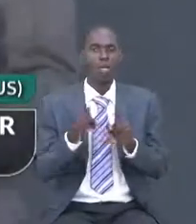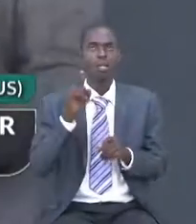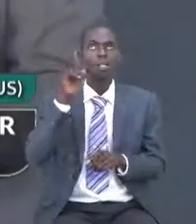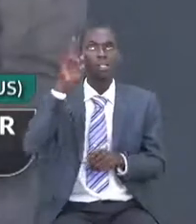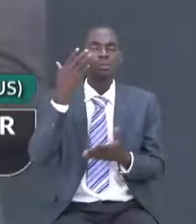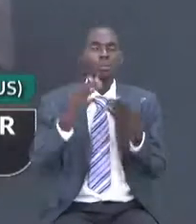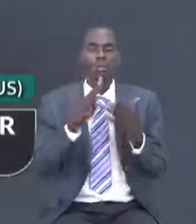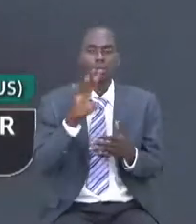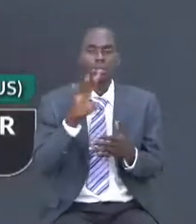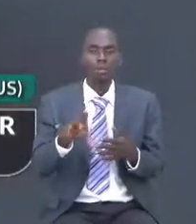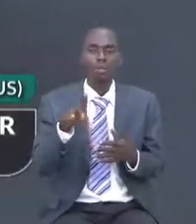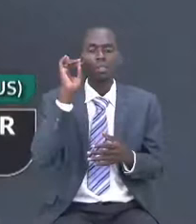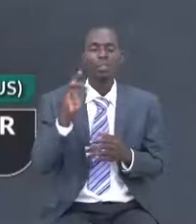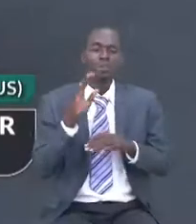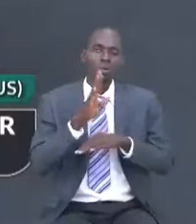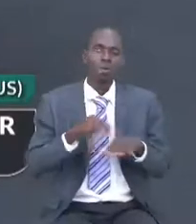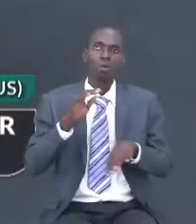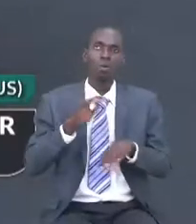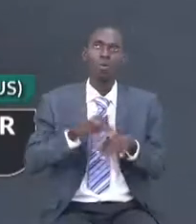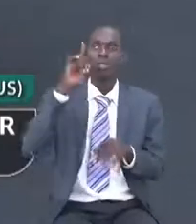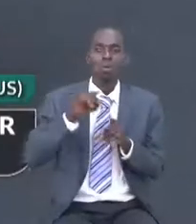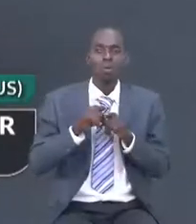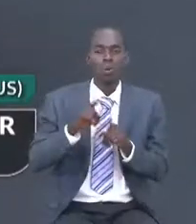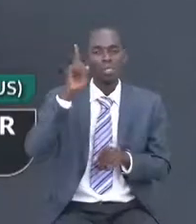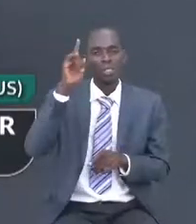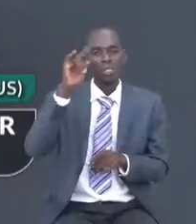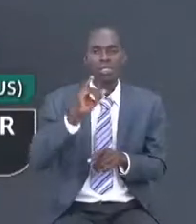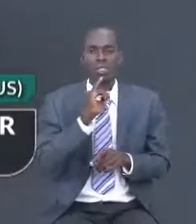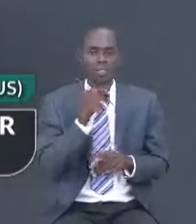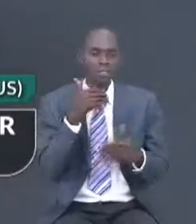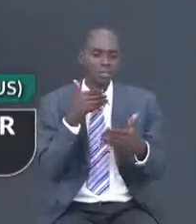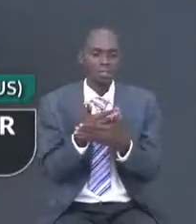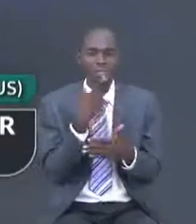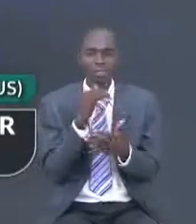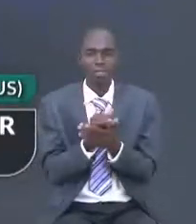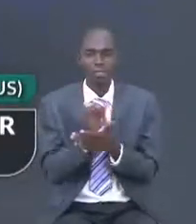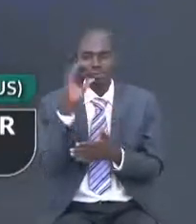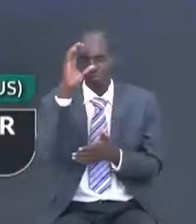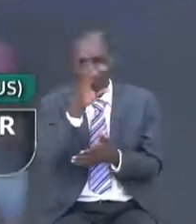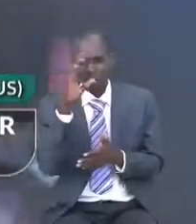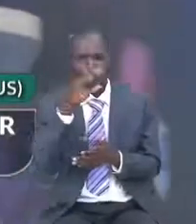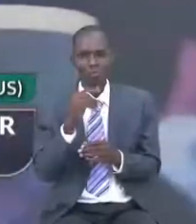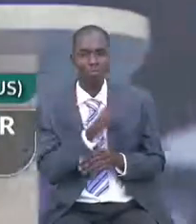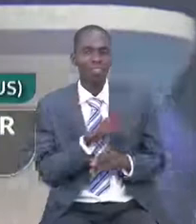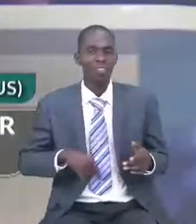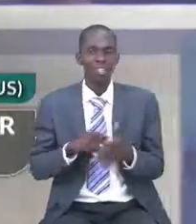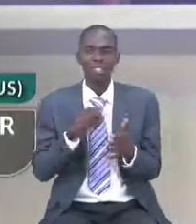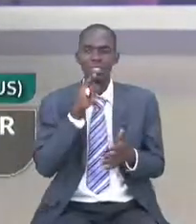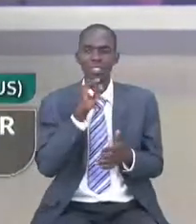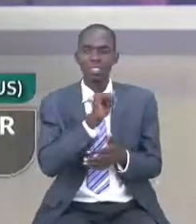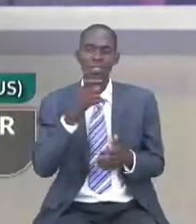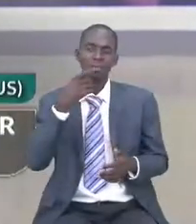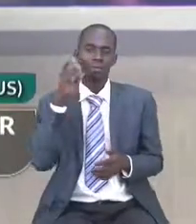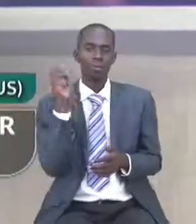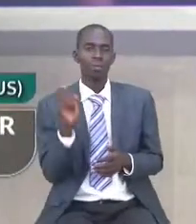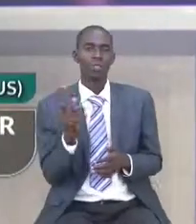l'Éternel pendant qu'il se trouve. Invoquez-le tandis qu'il est près. Il nous dit, nous devons